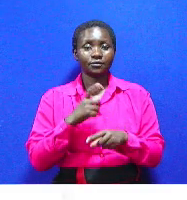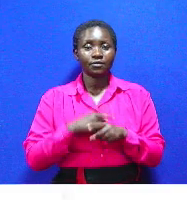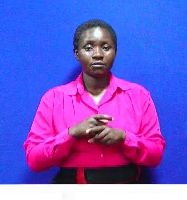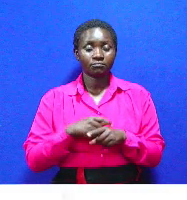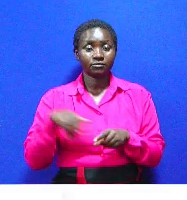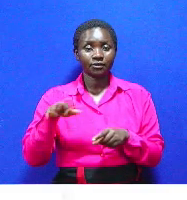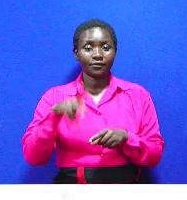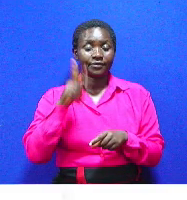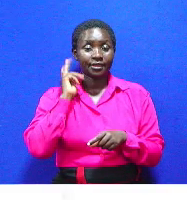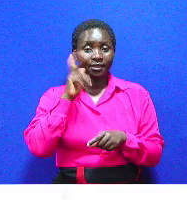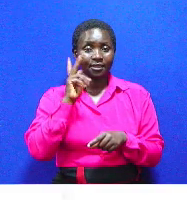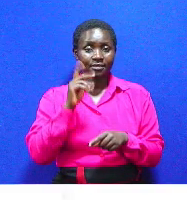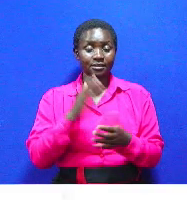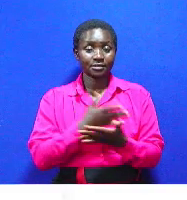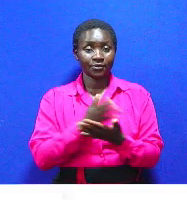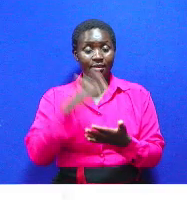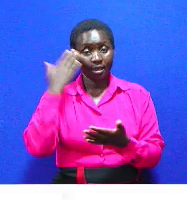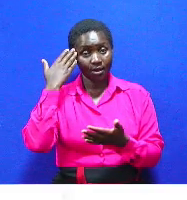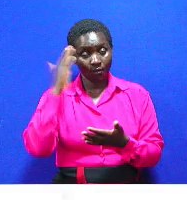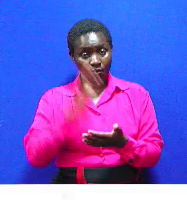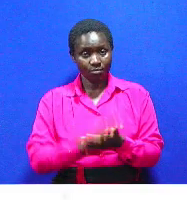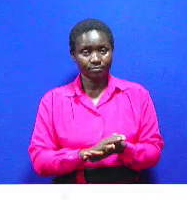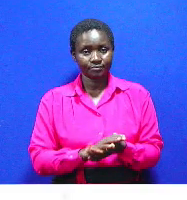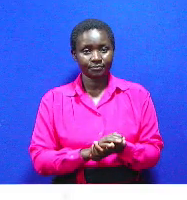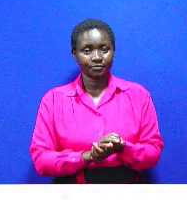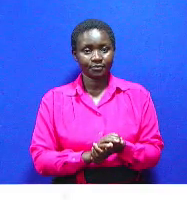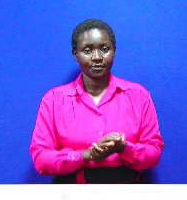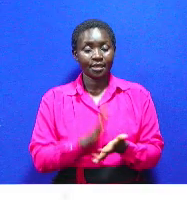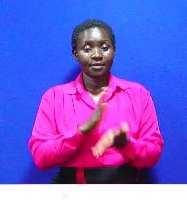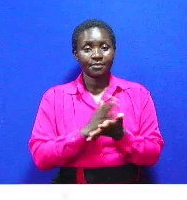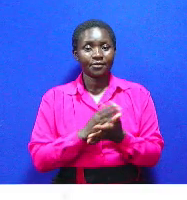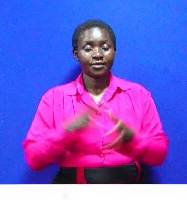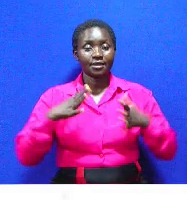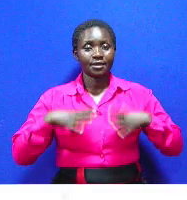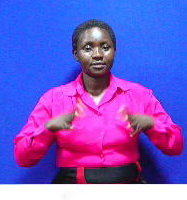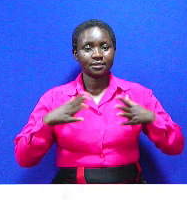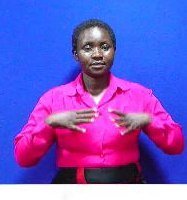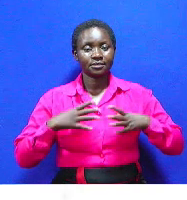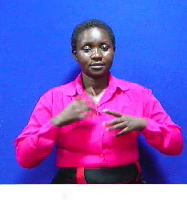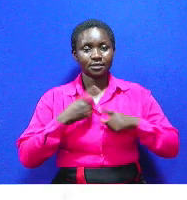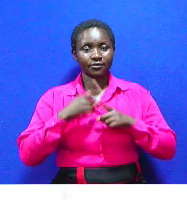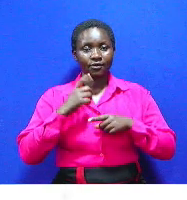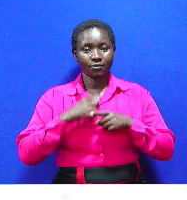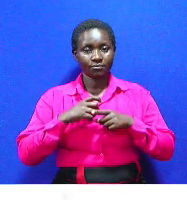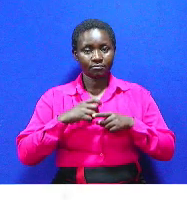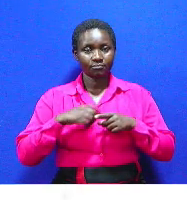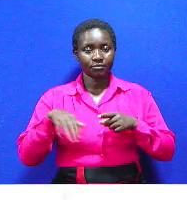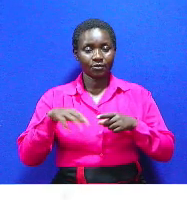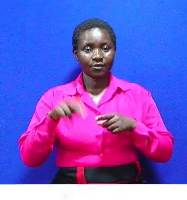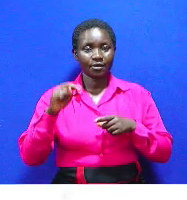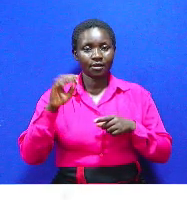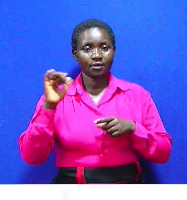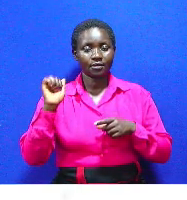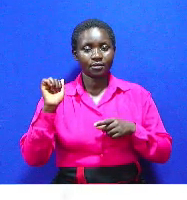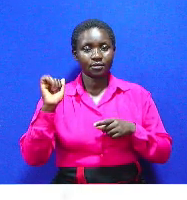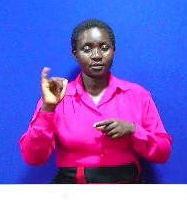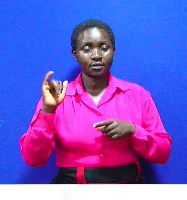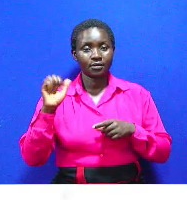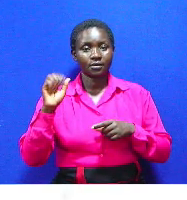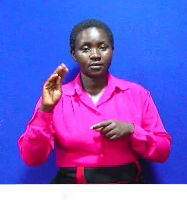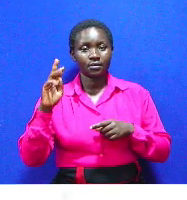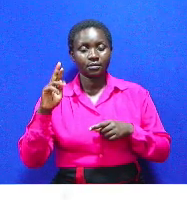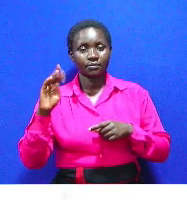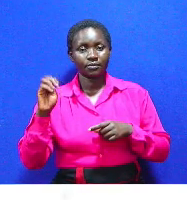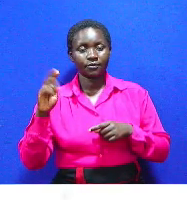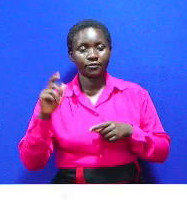Rwangoro wa Gusii asingo kumanyibuna nigo egati ya bamenyiko rwa asensemo ya nyadubali ime county ya